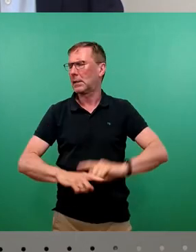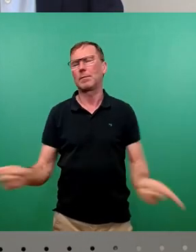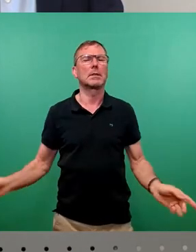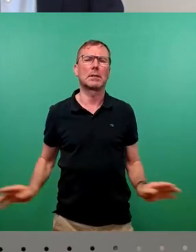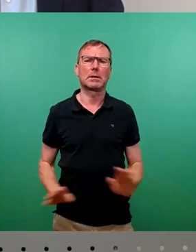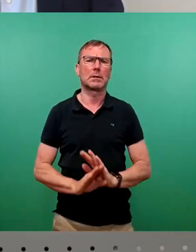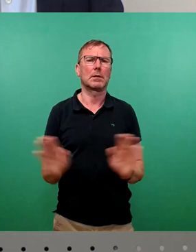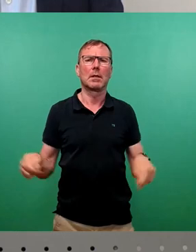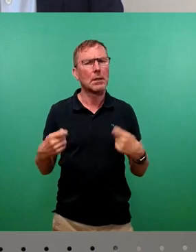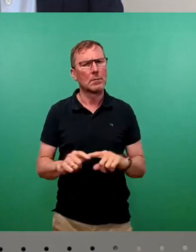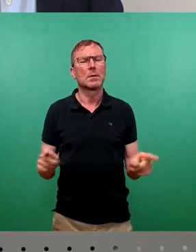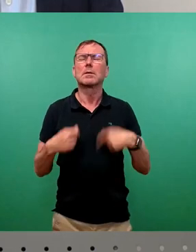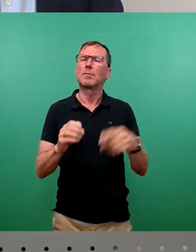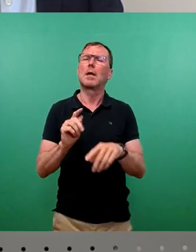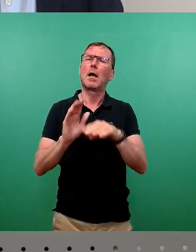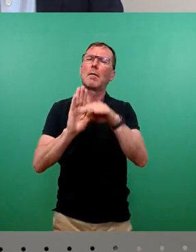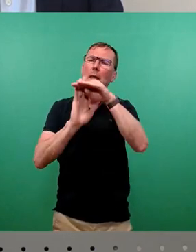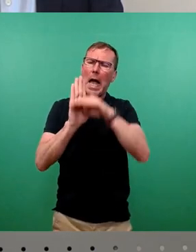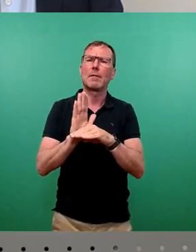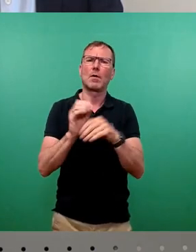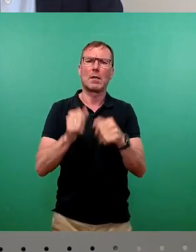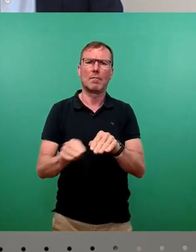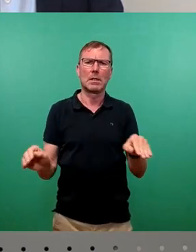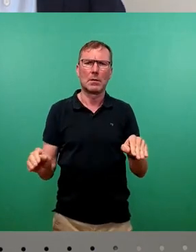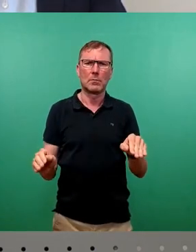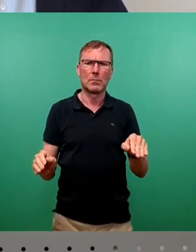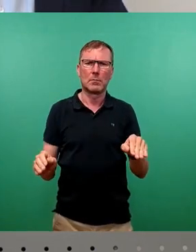sondern es gibt eine Reihenfolgefestlegung.